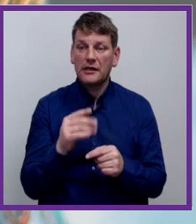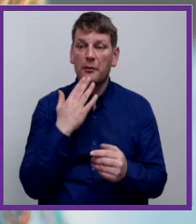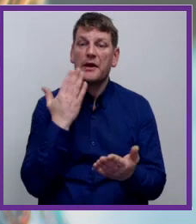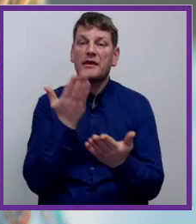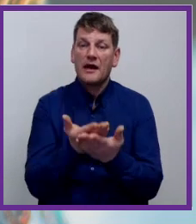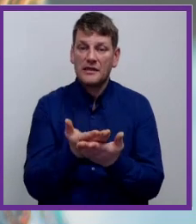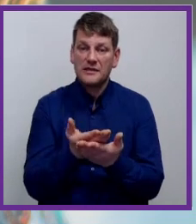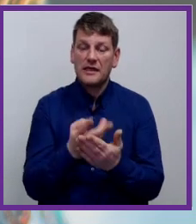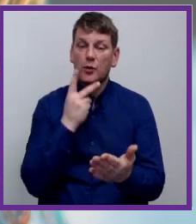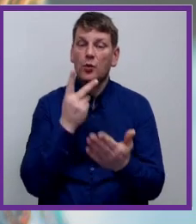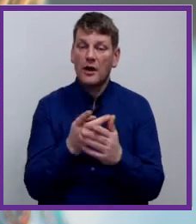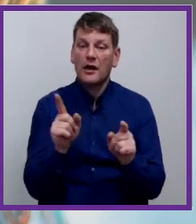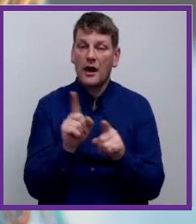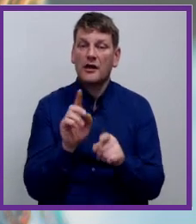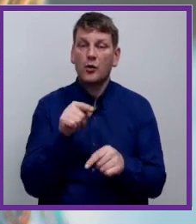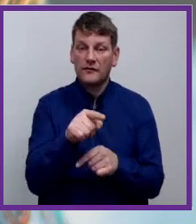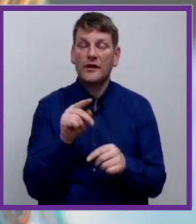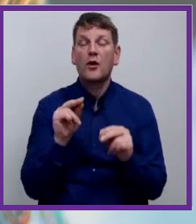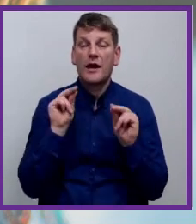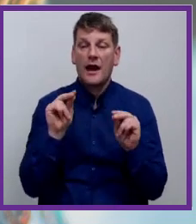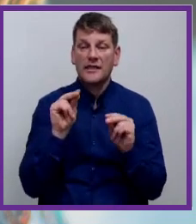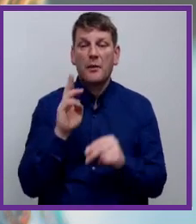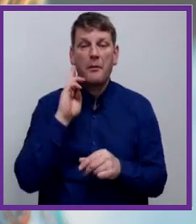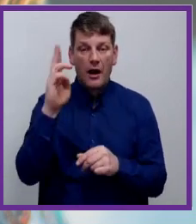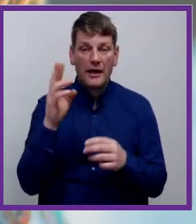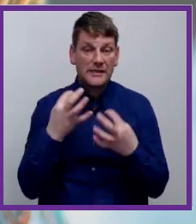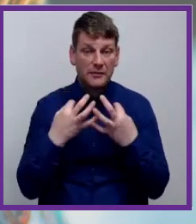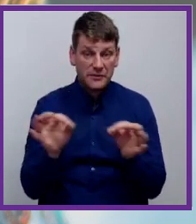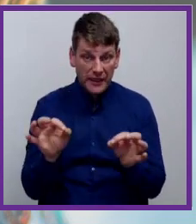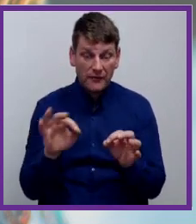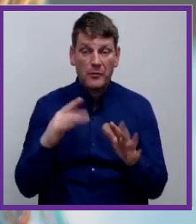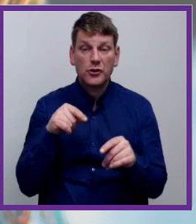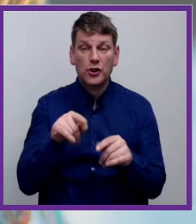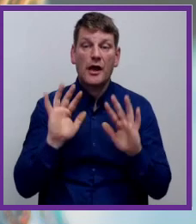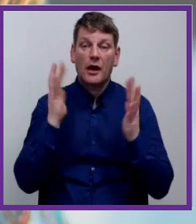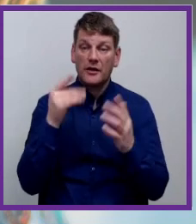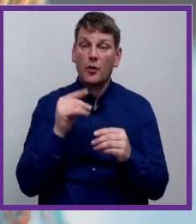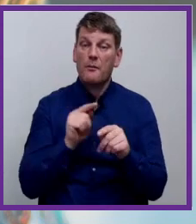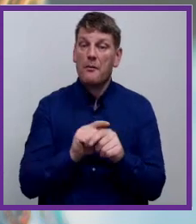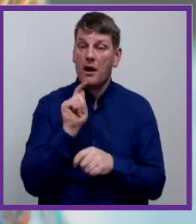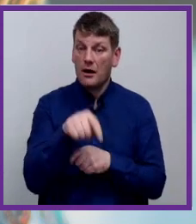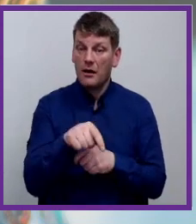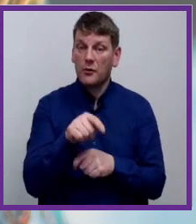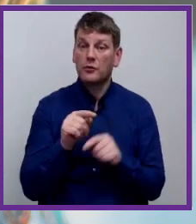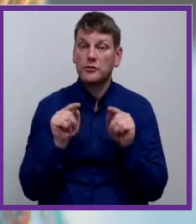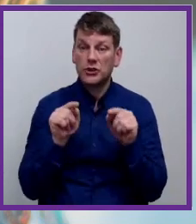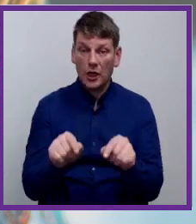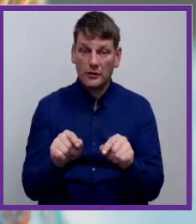pieteicēji norādīja arī uz viņa reliģiskās pārliecības brīvību, taču šajā gadījumā pārkāpums šādā